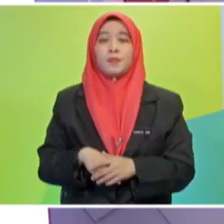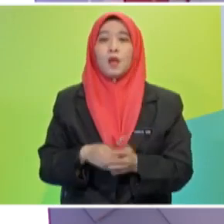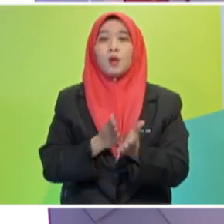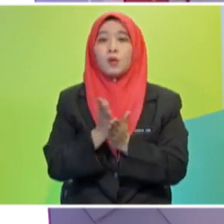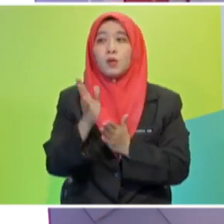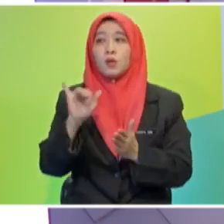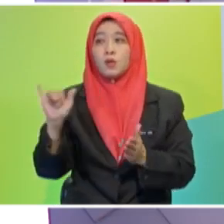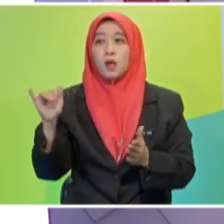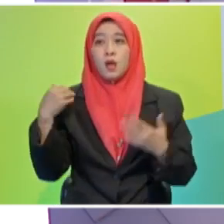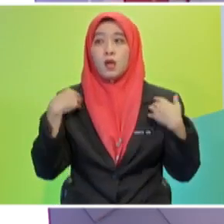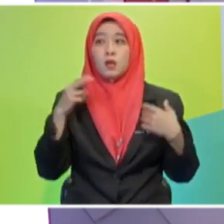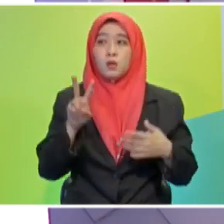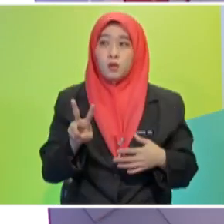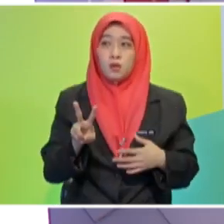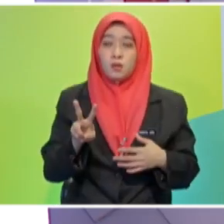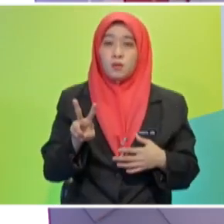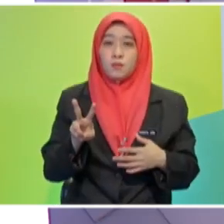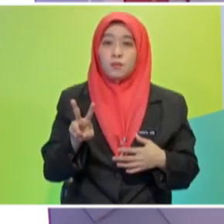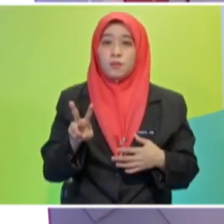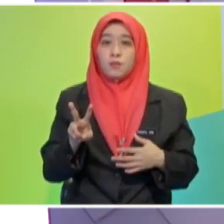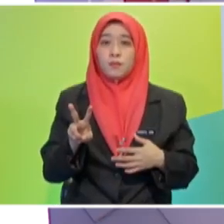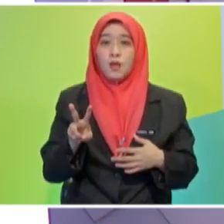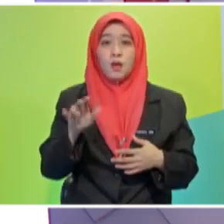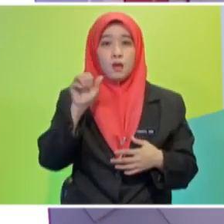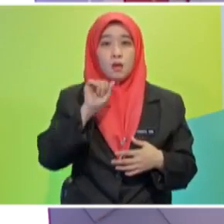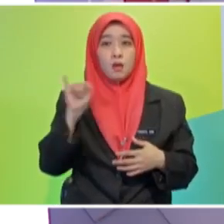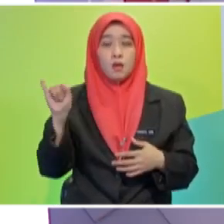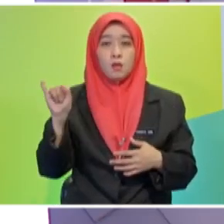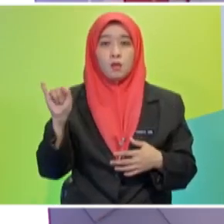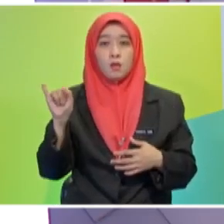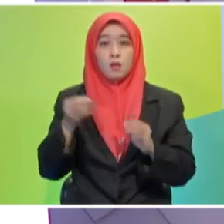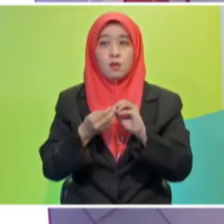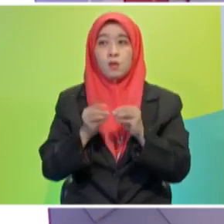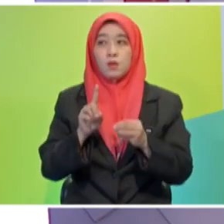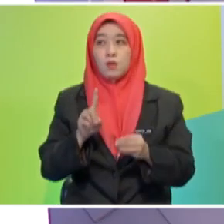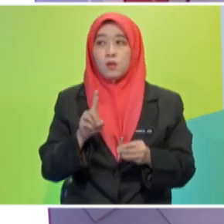dua juga. Ada dua juga, iaitu yang pertama